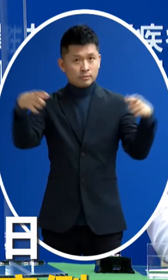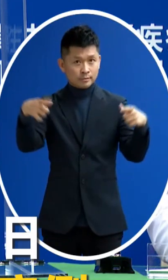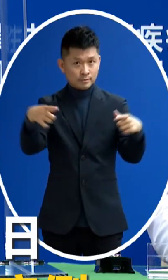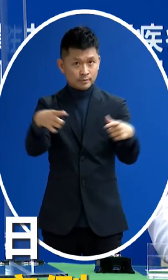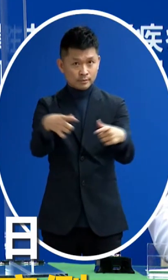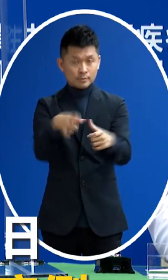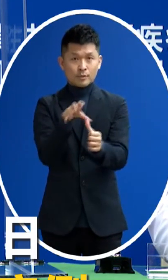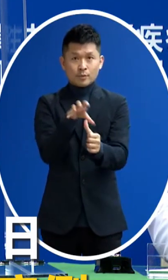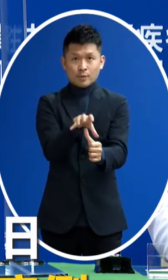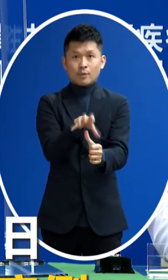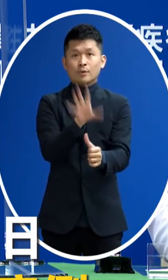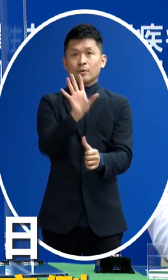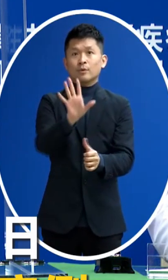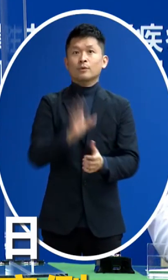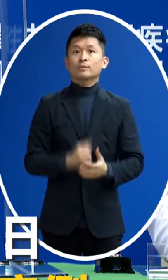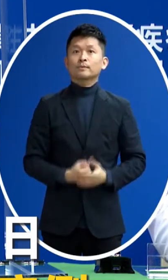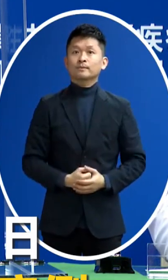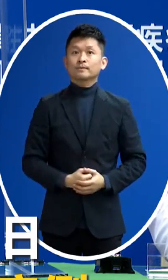了。